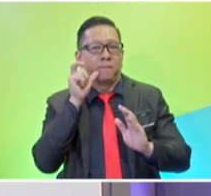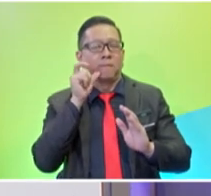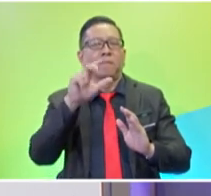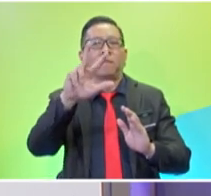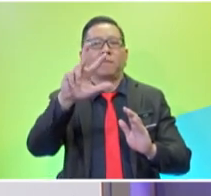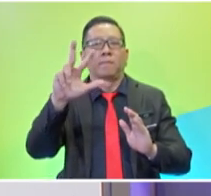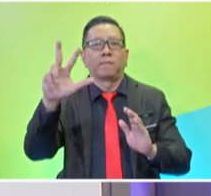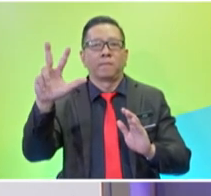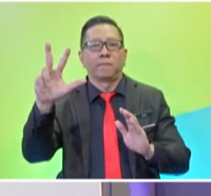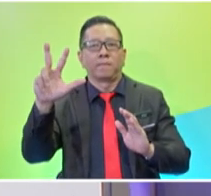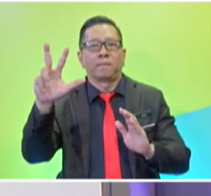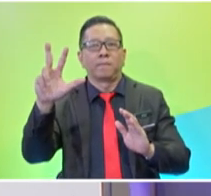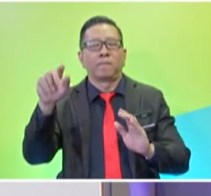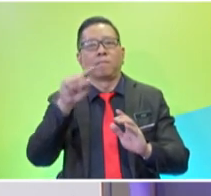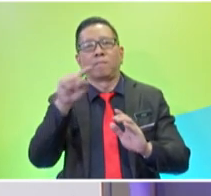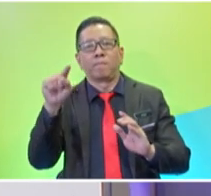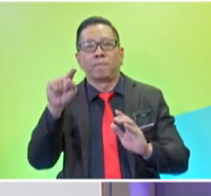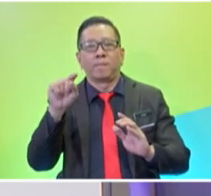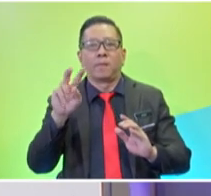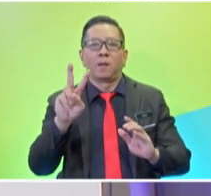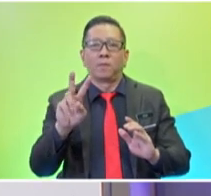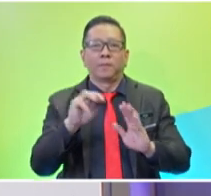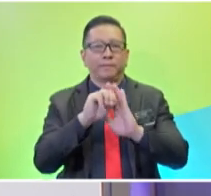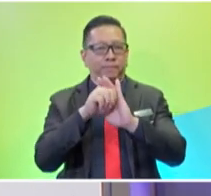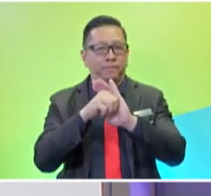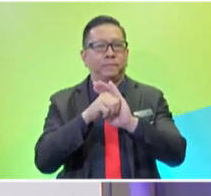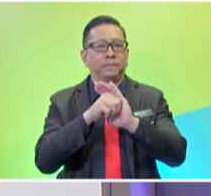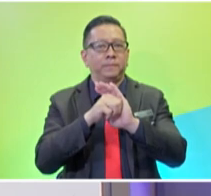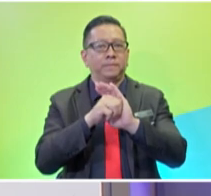patah perkataan dalam masa 2 menit